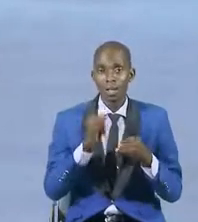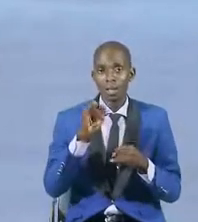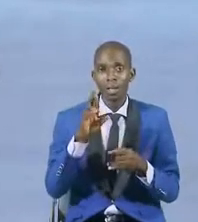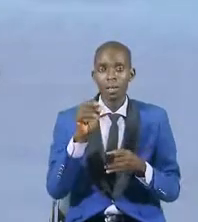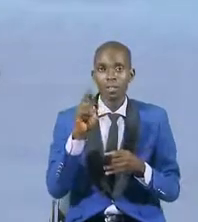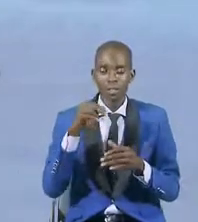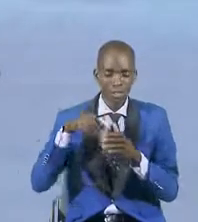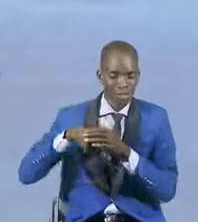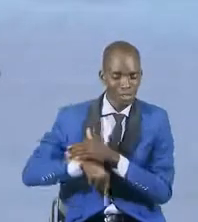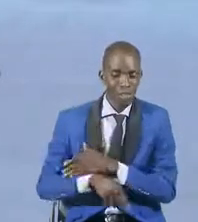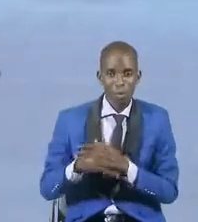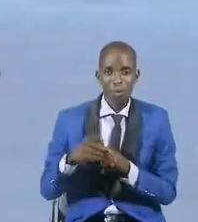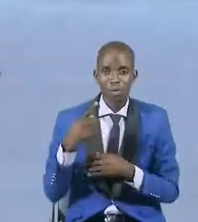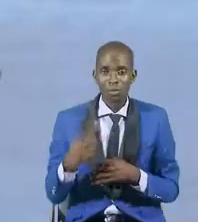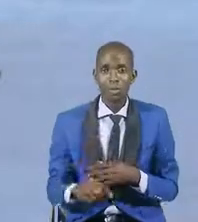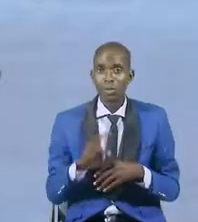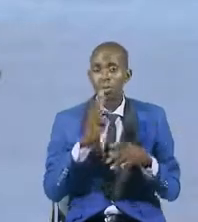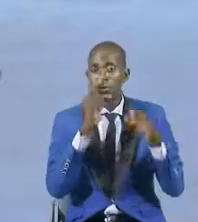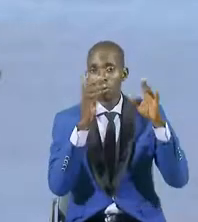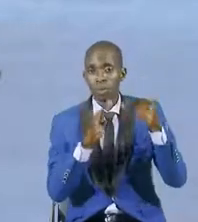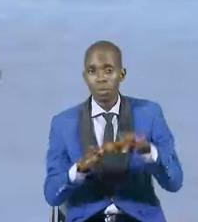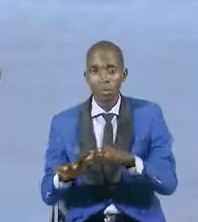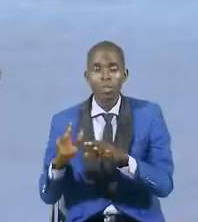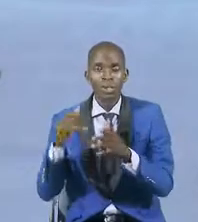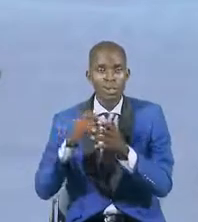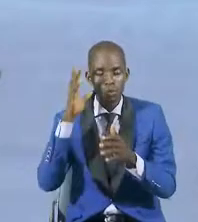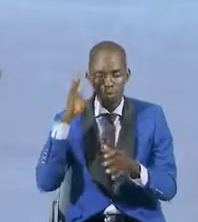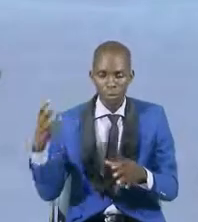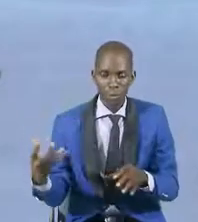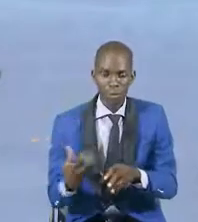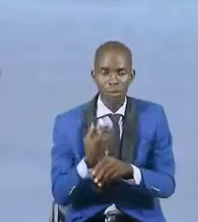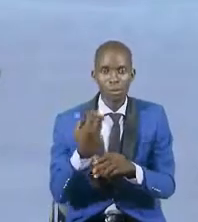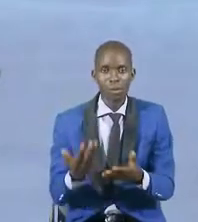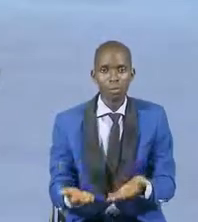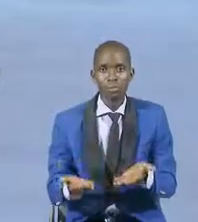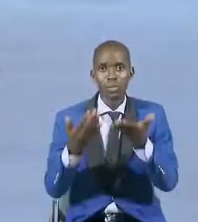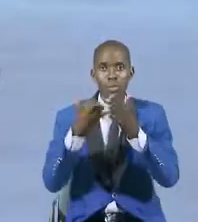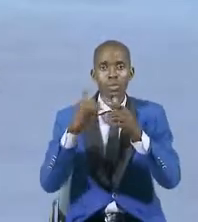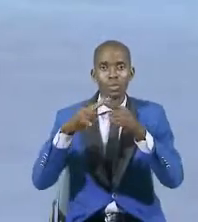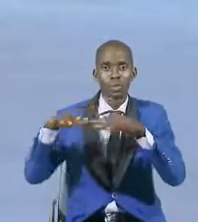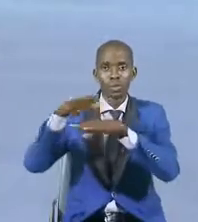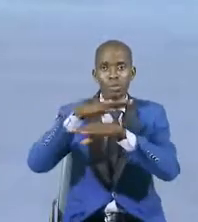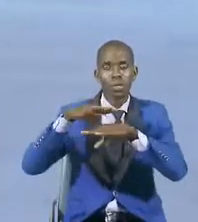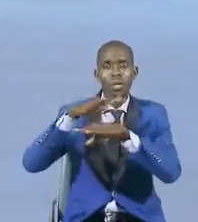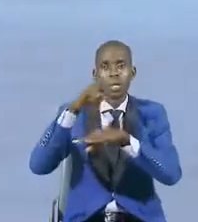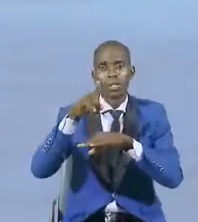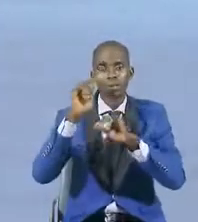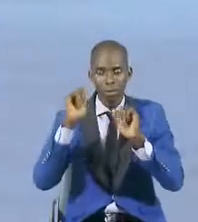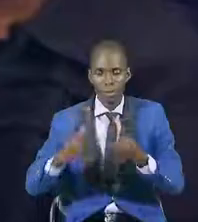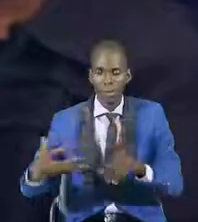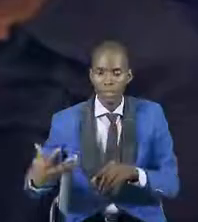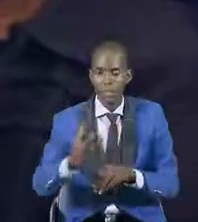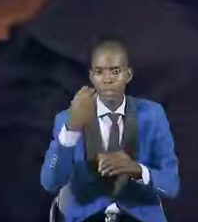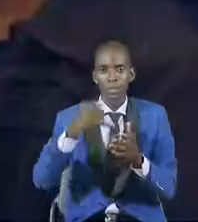fer sous la mer, alors cela va déplacer le fer là et pour le flotter et